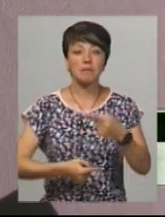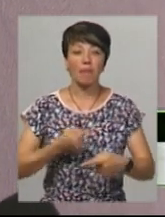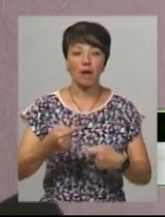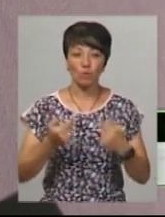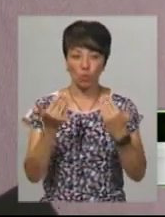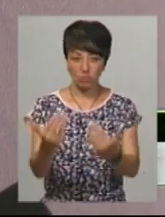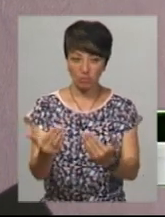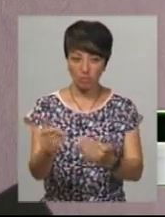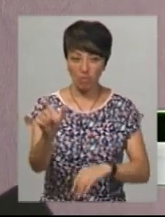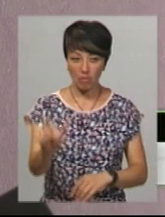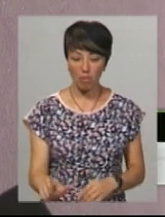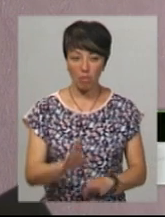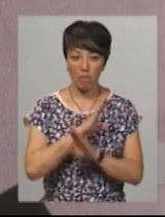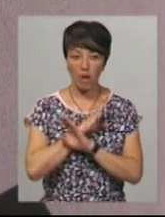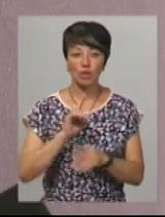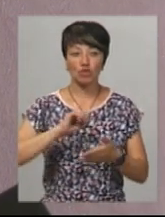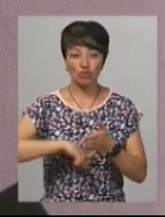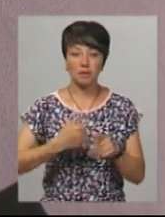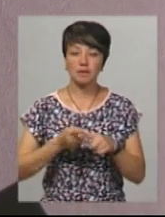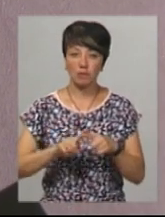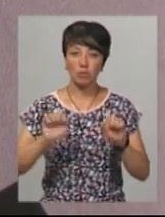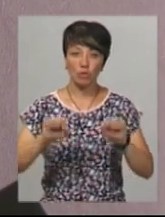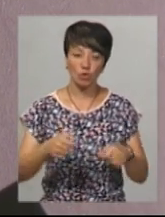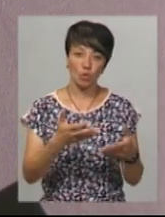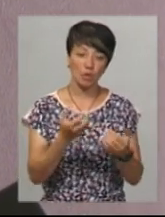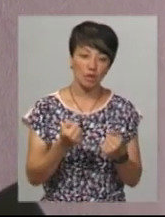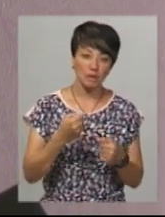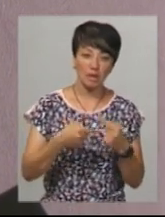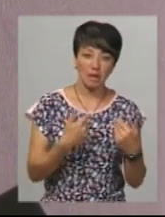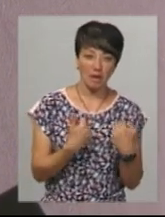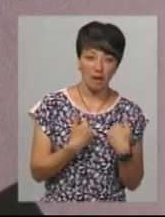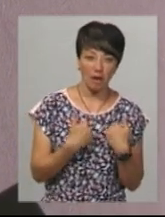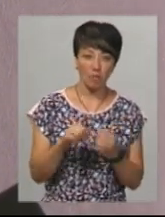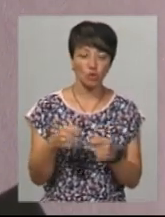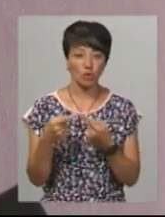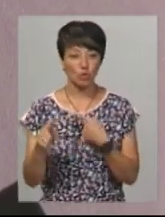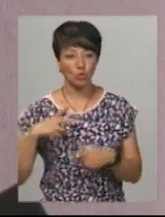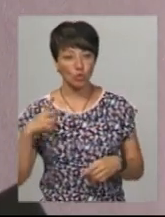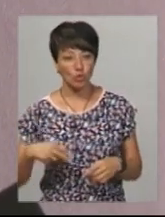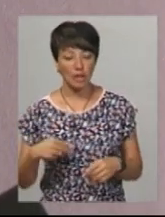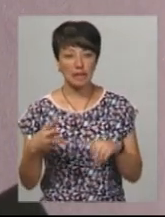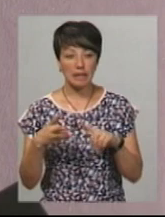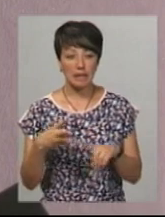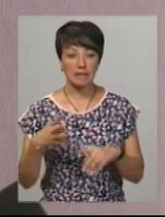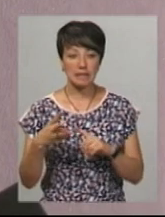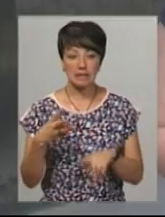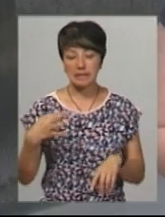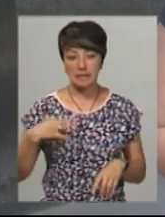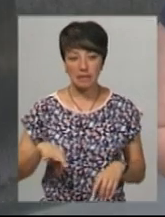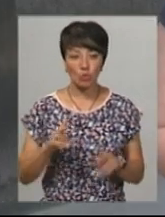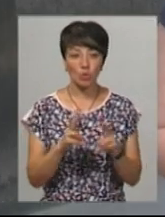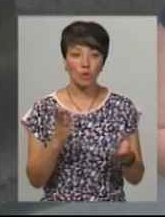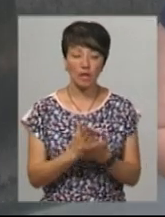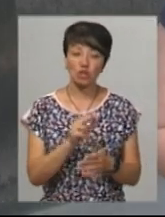померлого, так чи ні? І через то тоді можу отримати я, можу отримати друга дочка, третя, син, хто є. Чи